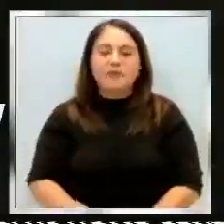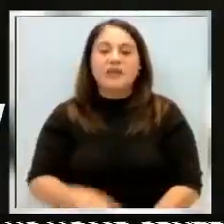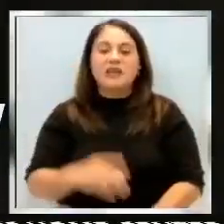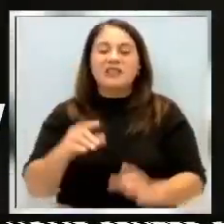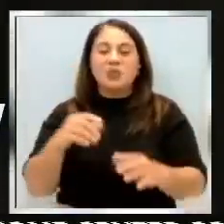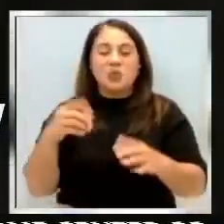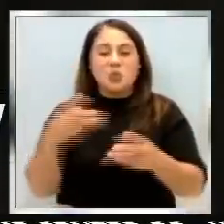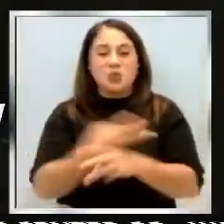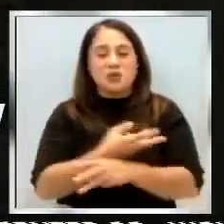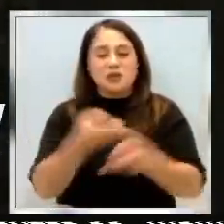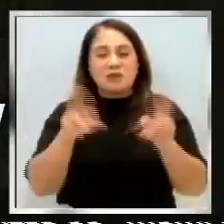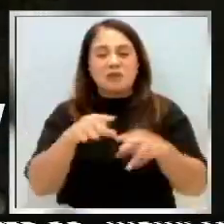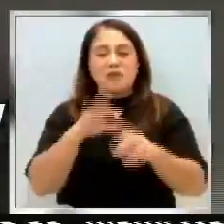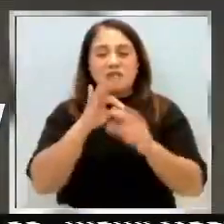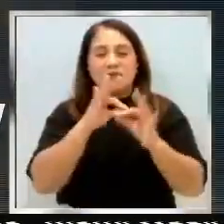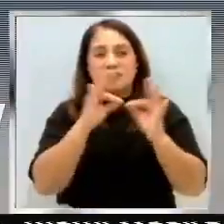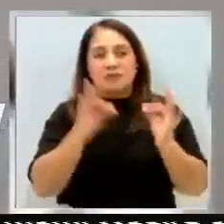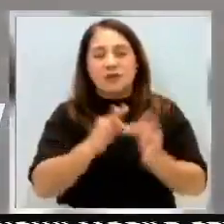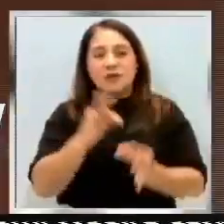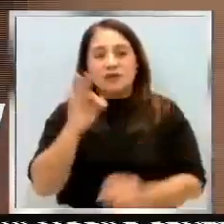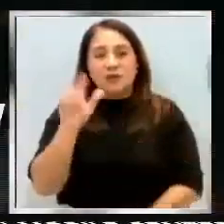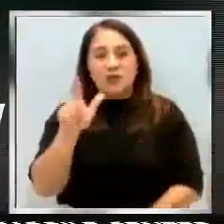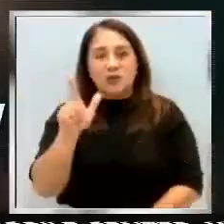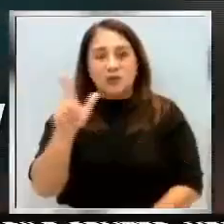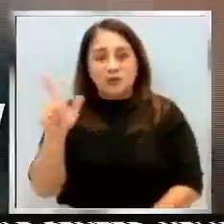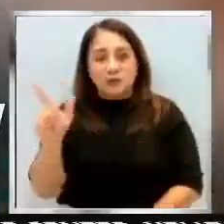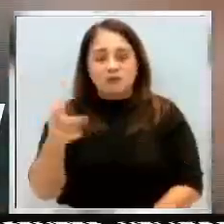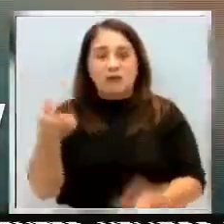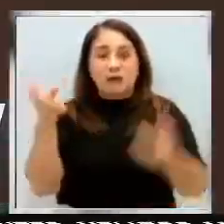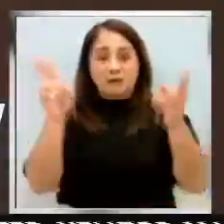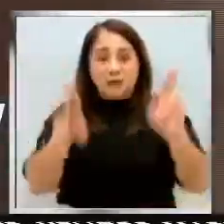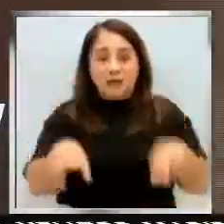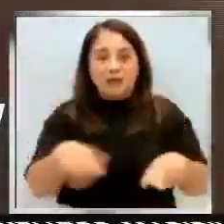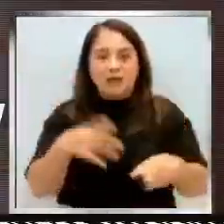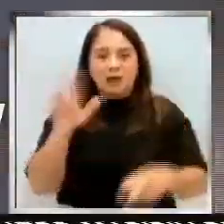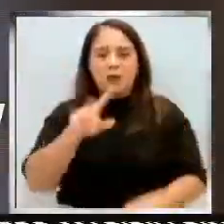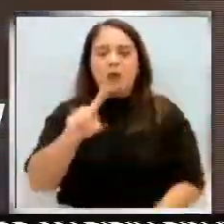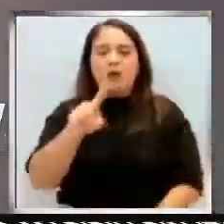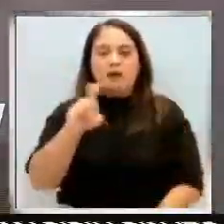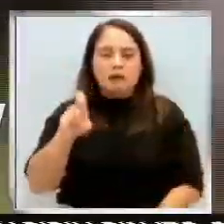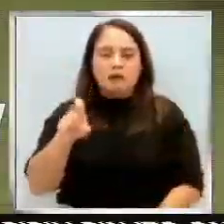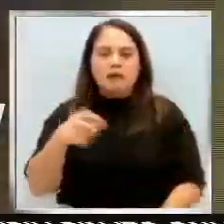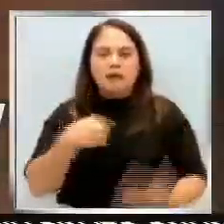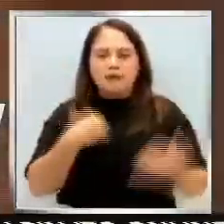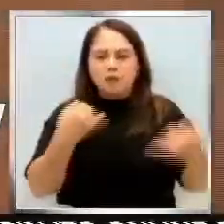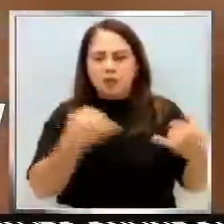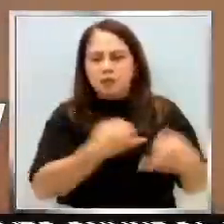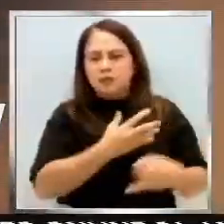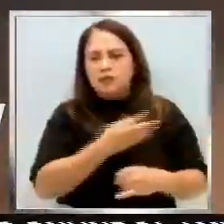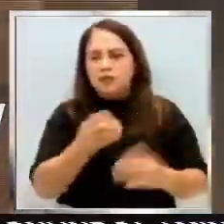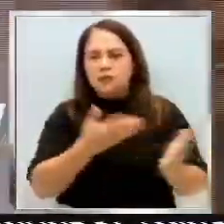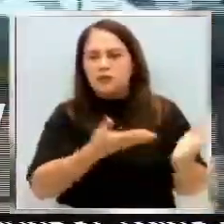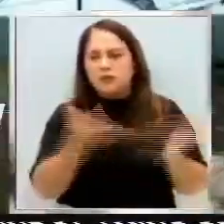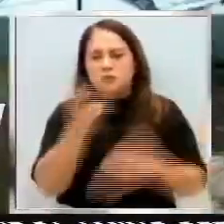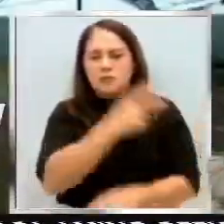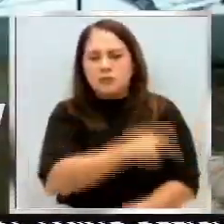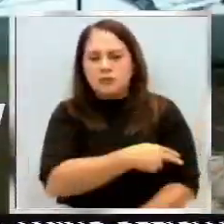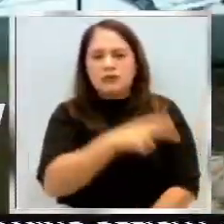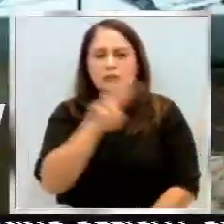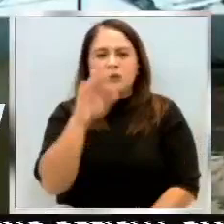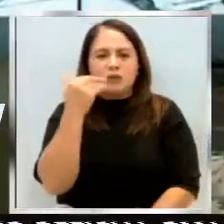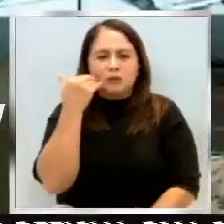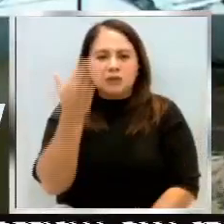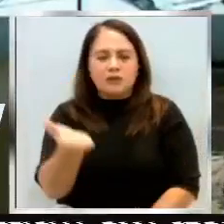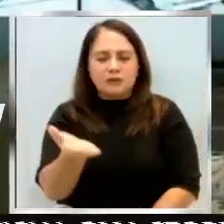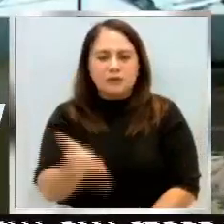February 2021. Sa insidente ito, higit 100 na nasaktan o nadala sa ospital. Dalawa naman ang namatay. Kung naging